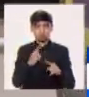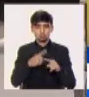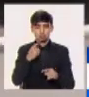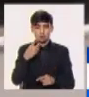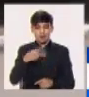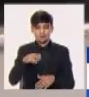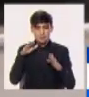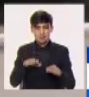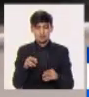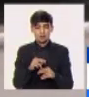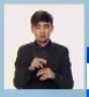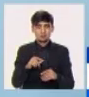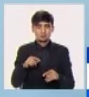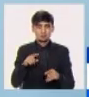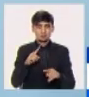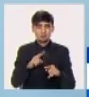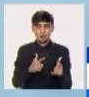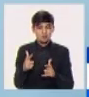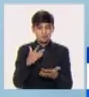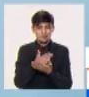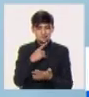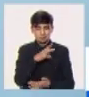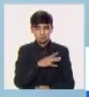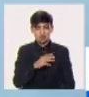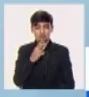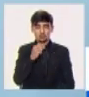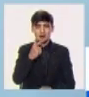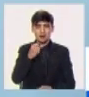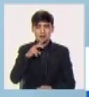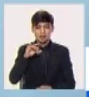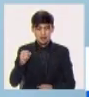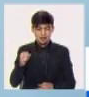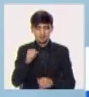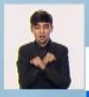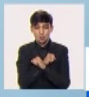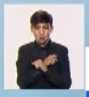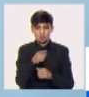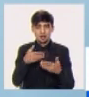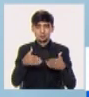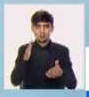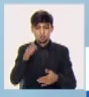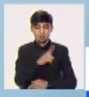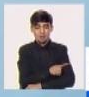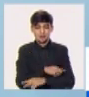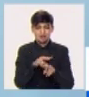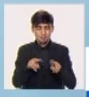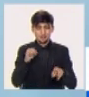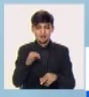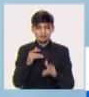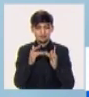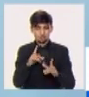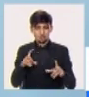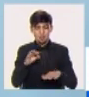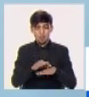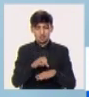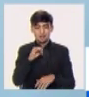дайындалып жатқанын айтады. Шағала санаторийін провизорлық госпиталь ретінде ашуымыз мүмкін. Одан басқа Айгерім